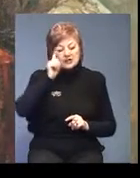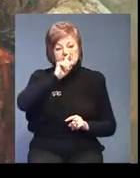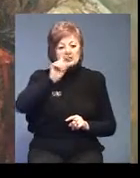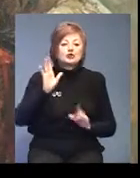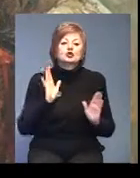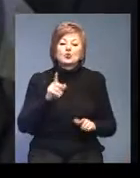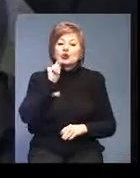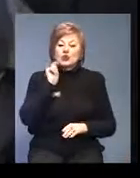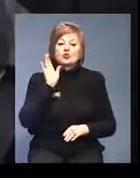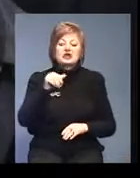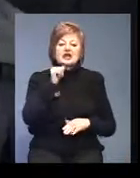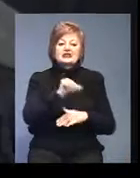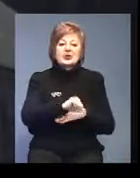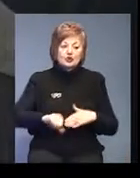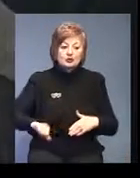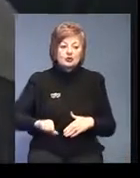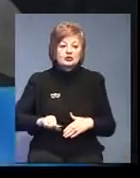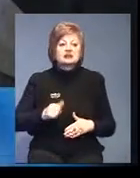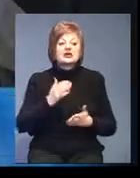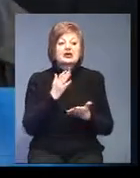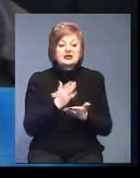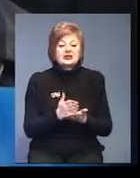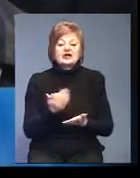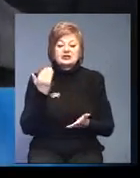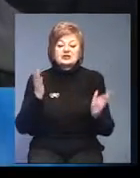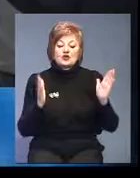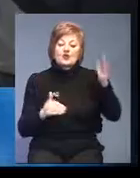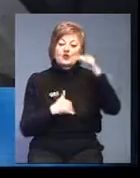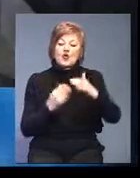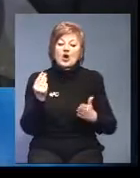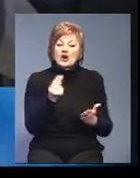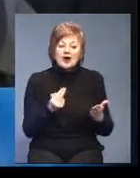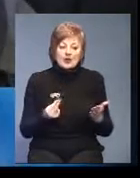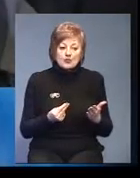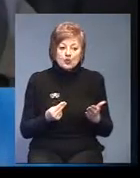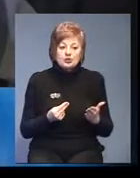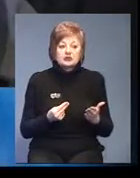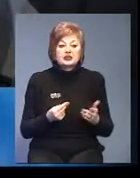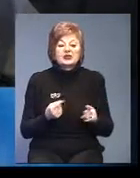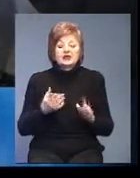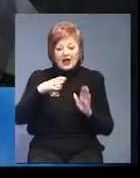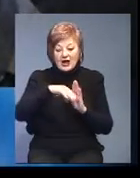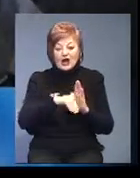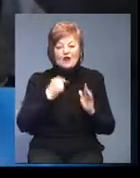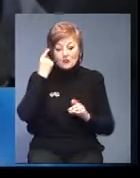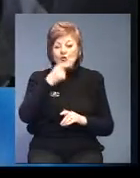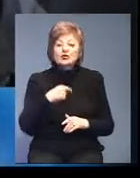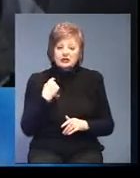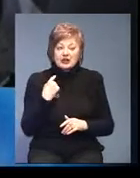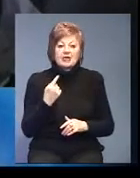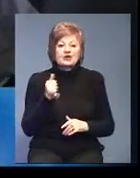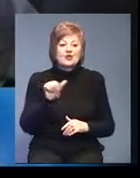а й за її межами. Є мислящі роботи у живопису, так якраз у портреті вони в першу